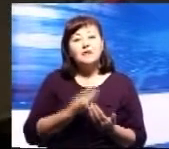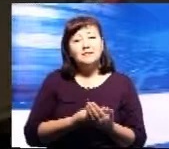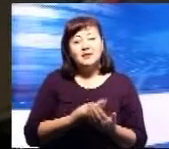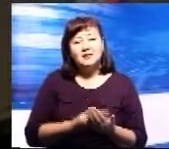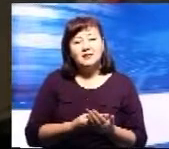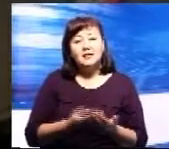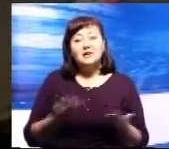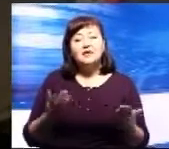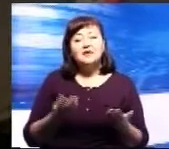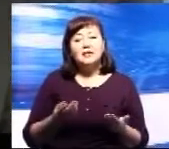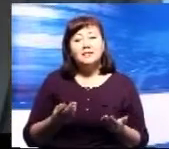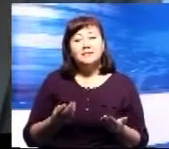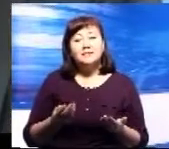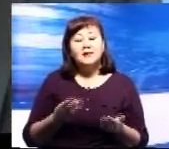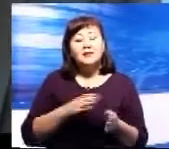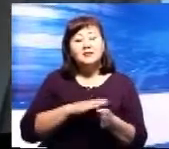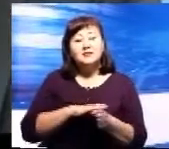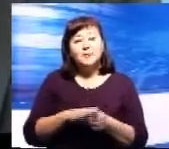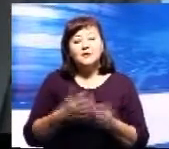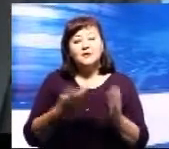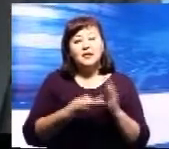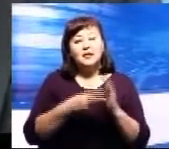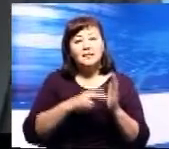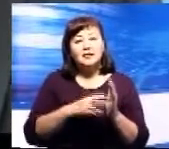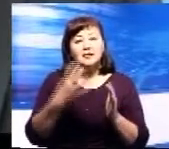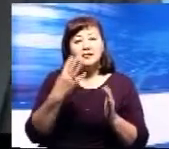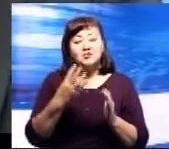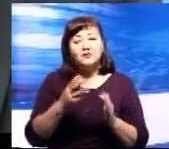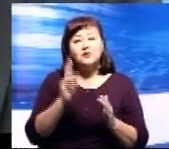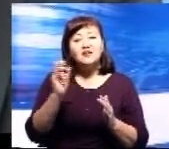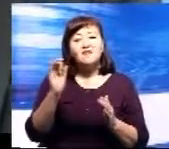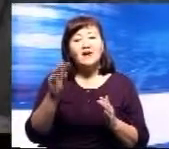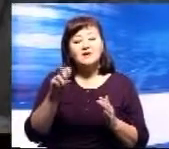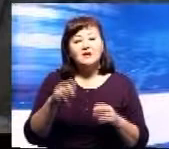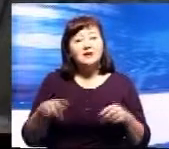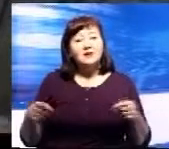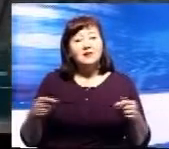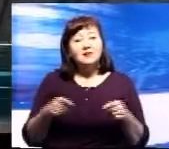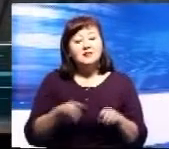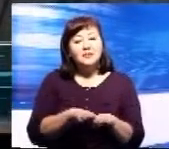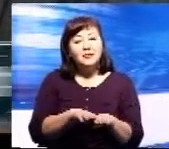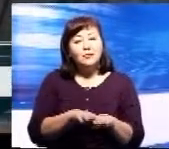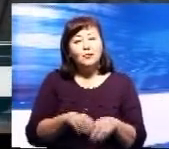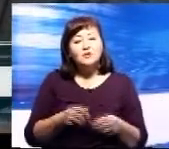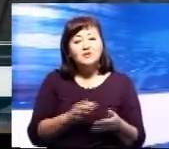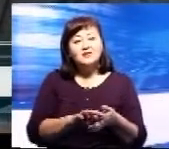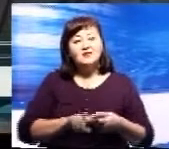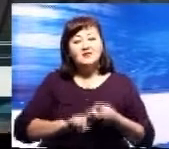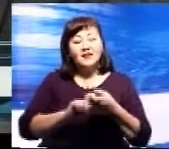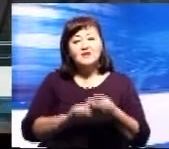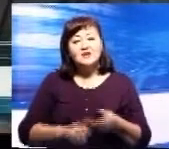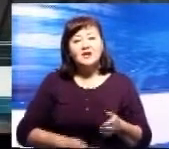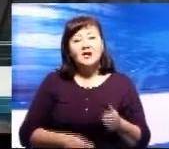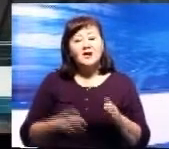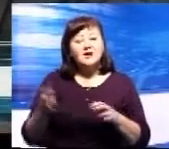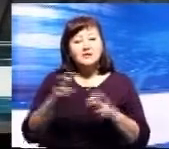на базовом сценарии. Исполнение текущего плана на четвертый квартал напрямую связано с добычей нефти, а также с